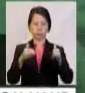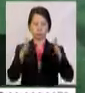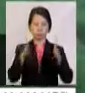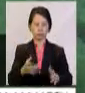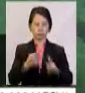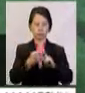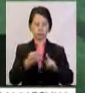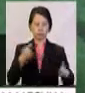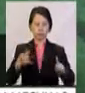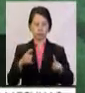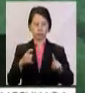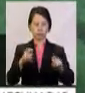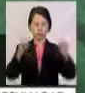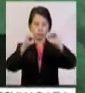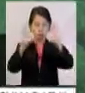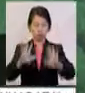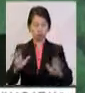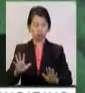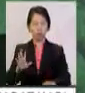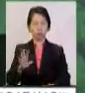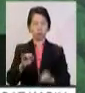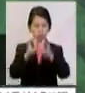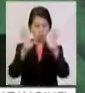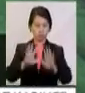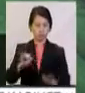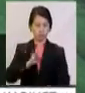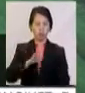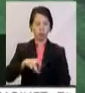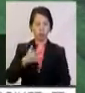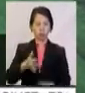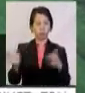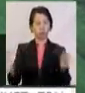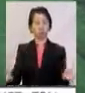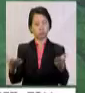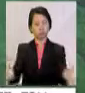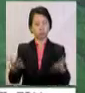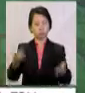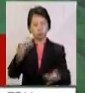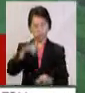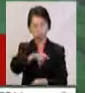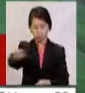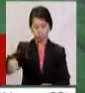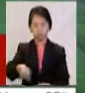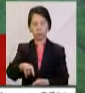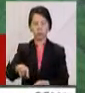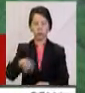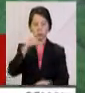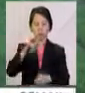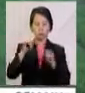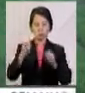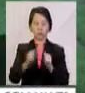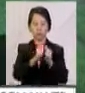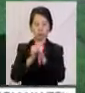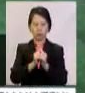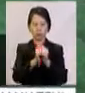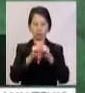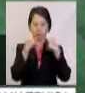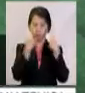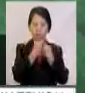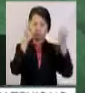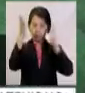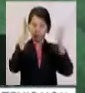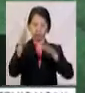daripada grup Shah Alam tu memang saya rasa pun motivasi untuk mereka juga datang bersama, dapat bersama dengan pasukan